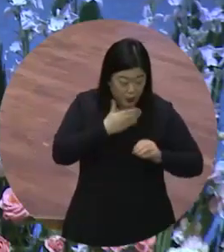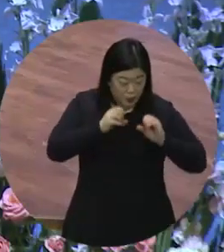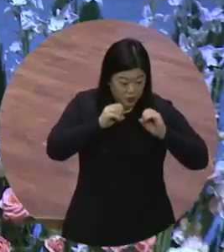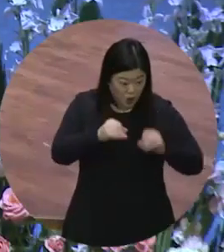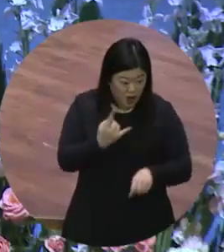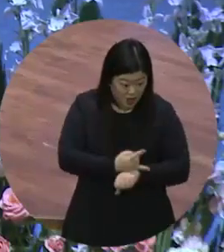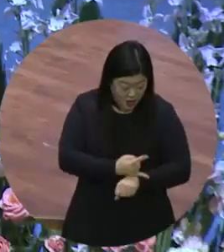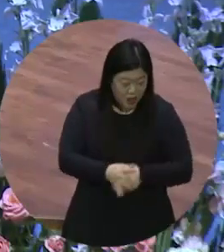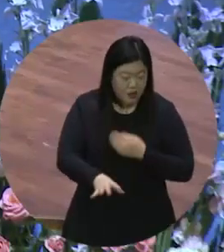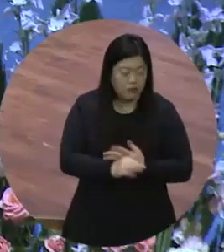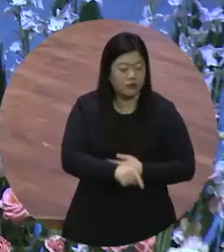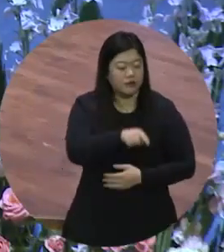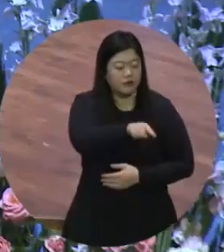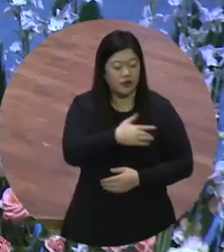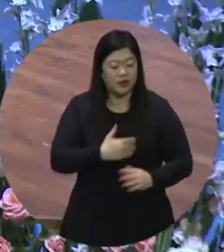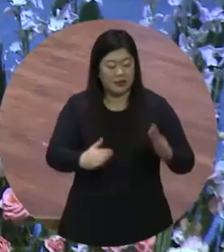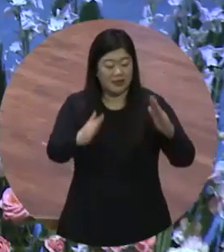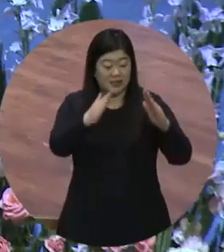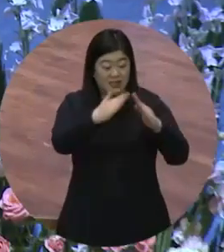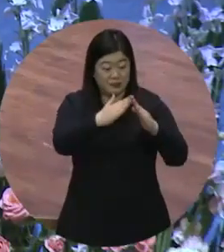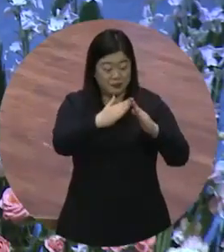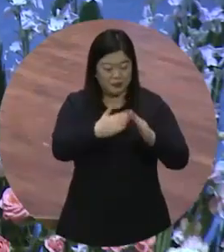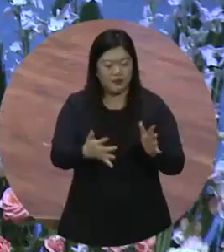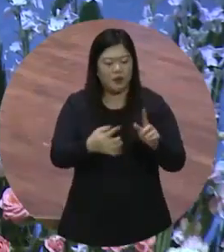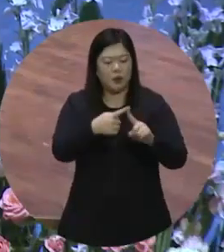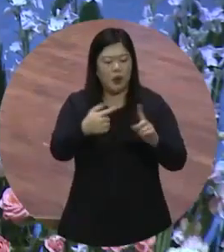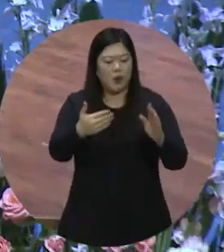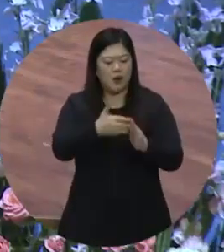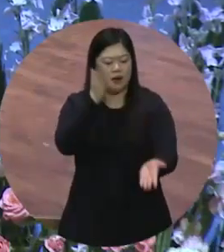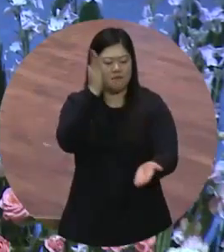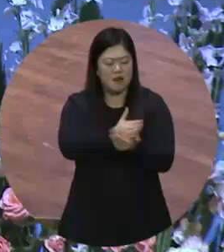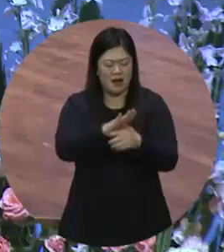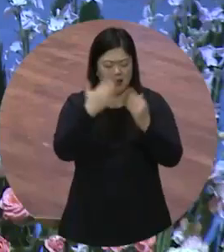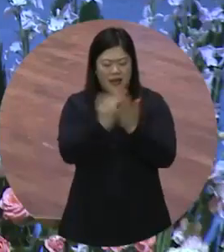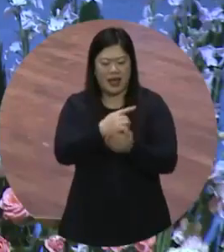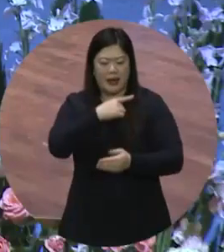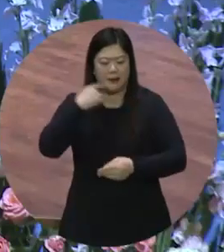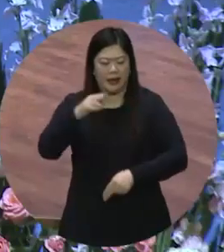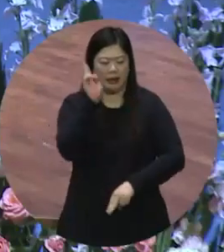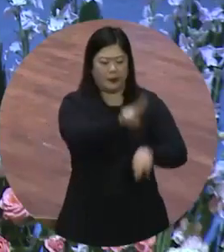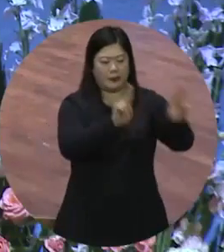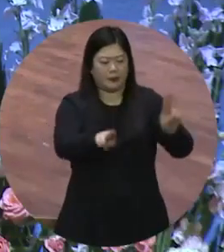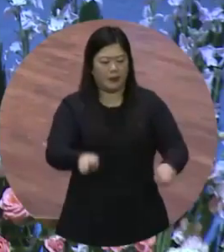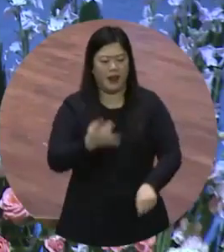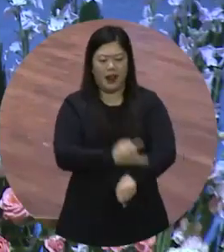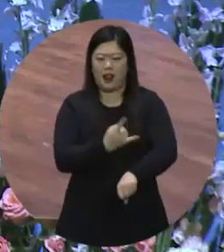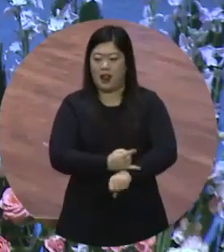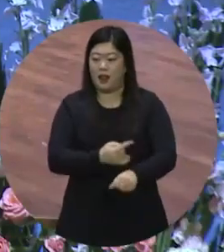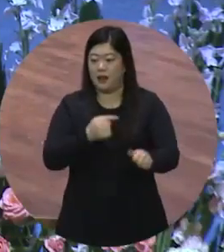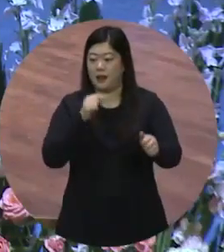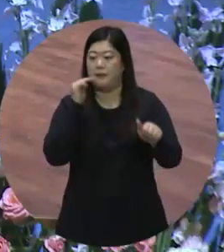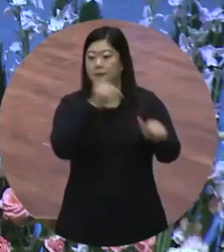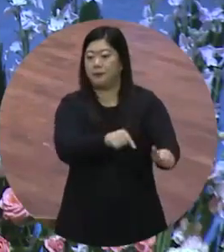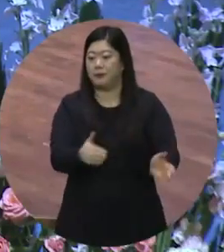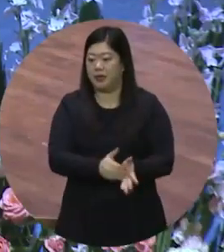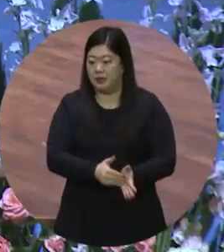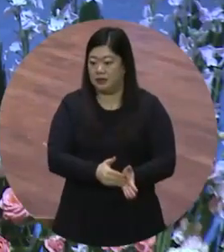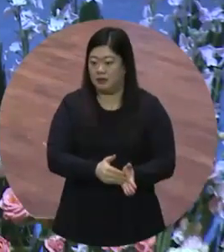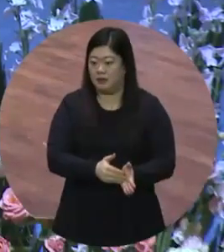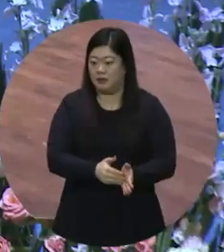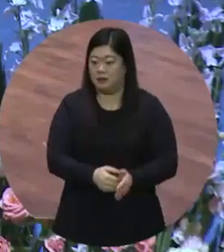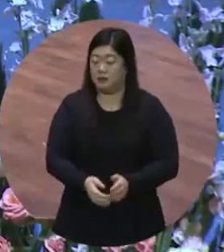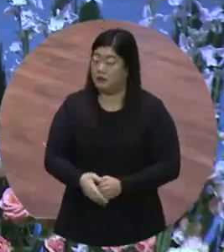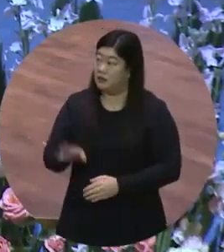당신들의 집이 예배 처소가 되지 못하도록 압류할 것이요. 그렇게 이야기했어요. 압류할 것이다. 그렇게